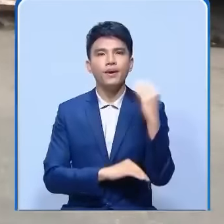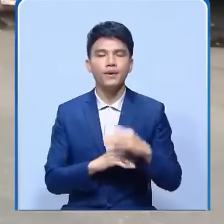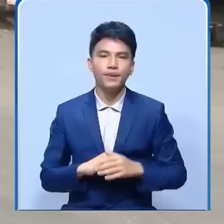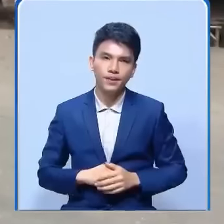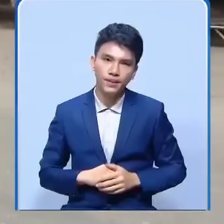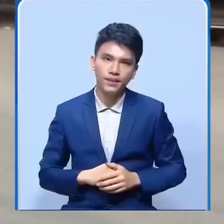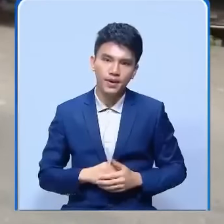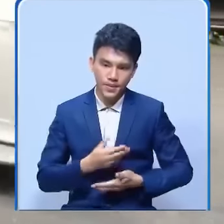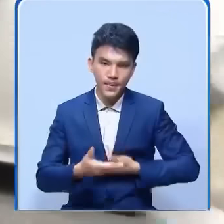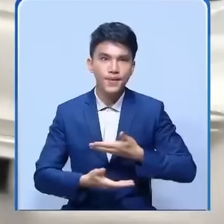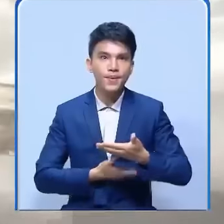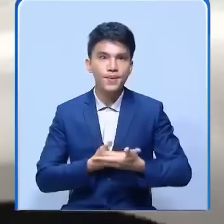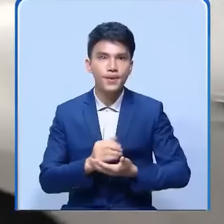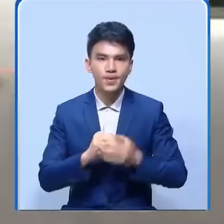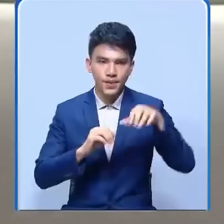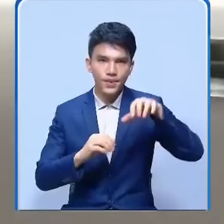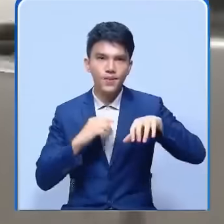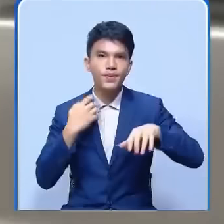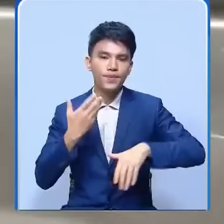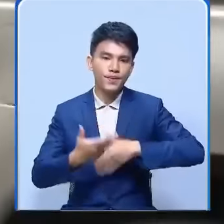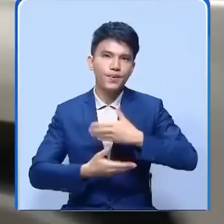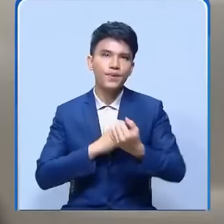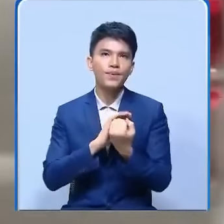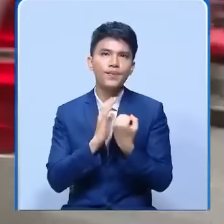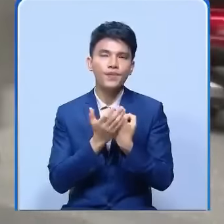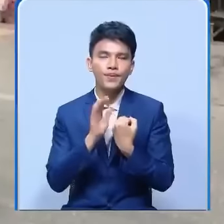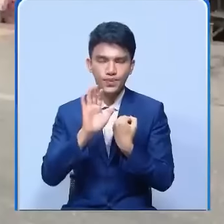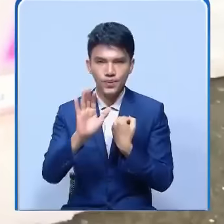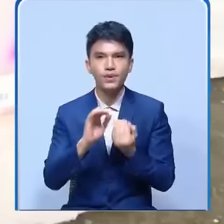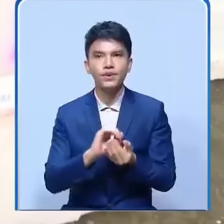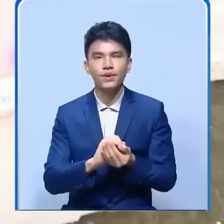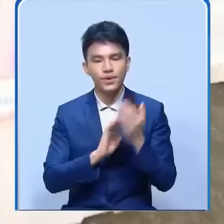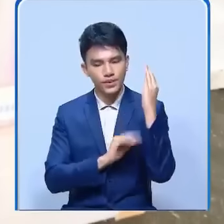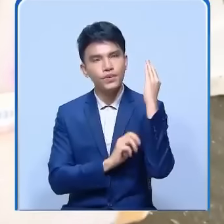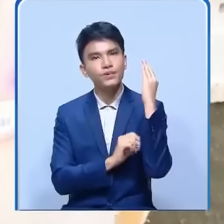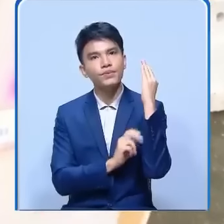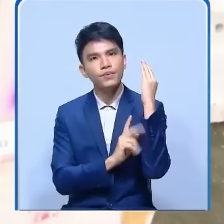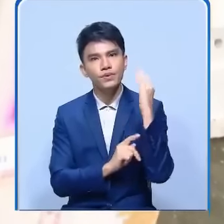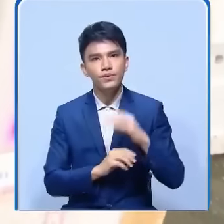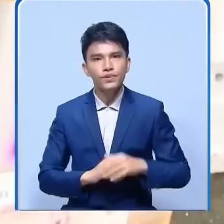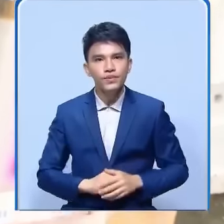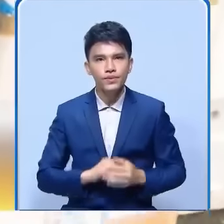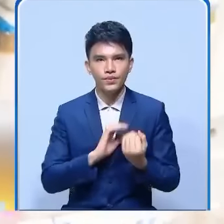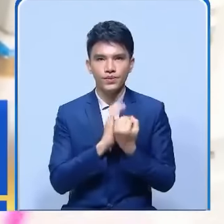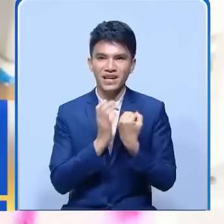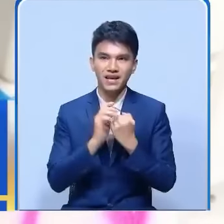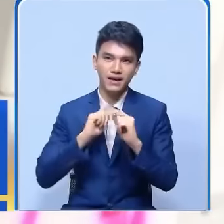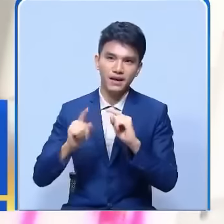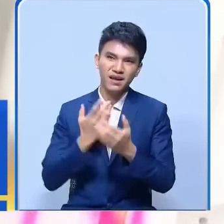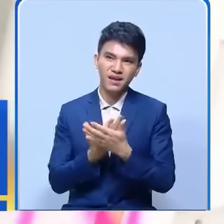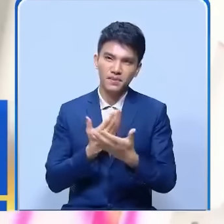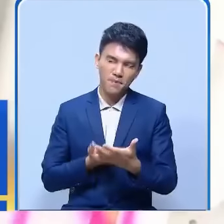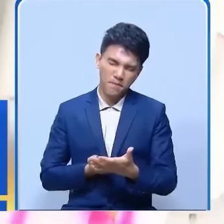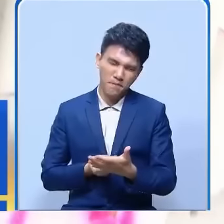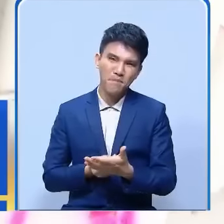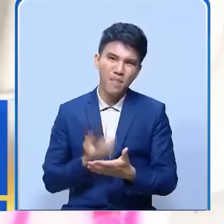ภาคใต้เนี่ยตลาดสดพลาซ่าแหล่งค้าขายพืชผักแหล่งใหญ่นะคะที่จังหวัดสงขลาโอ้ผักหลายชนิดราคาสูงขึ้นโดยเฉ